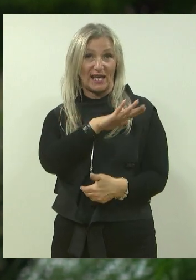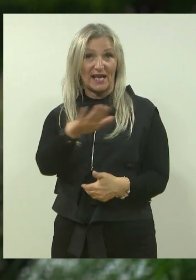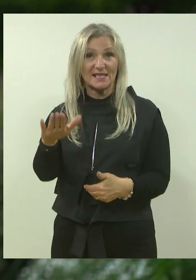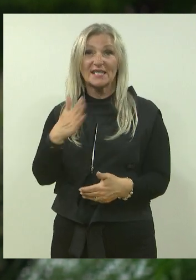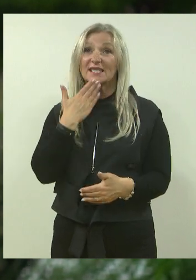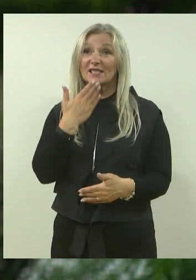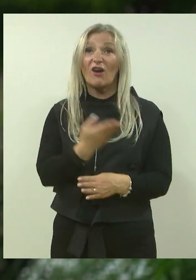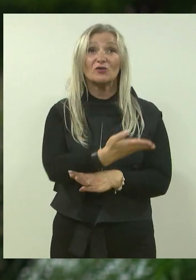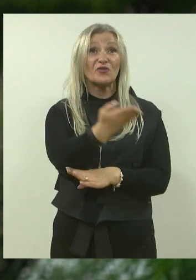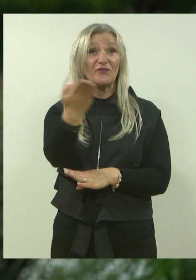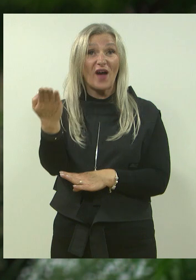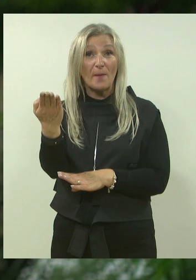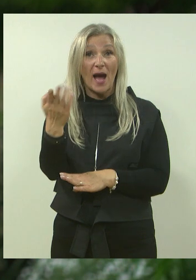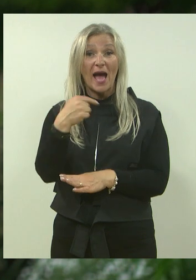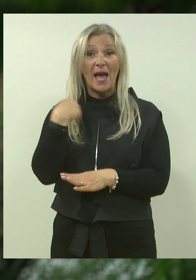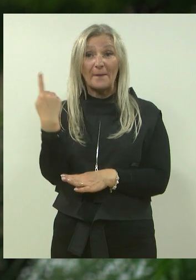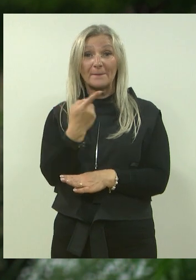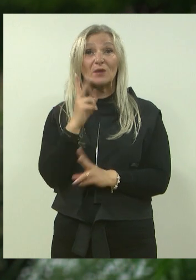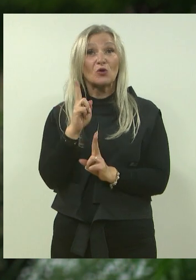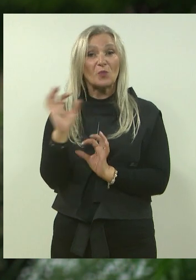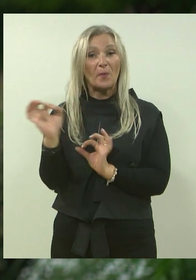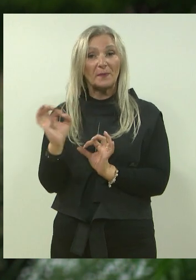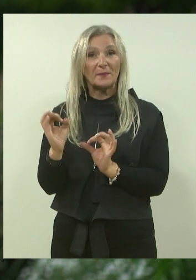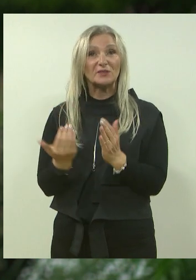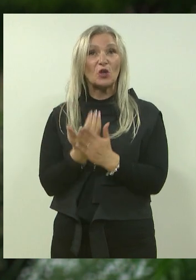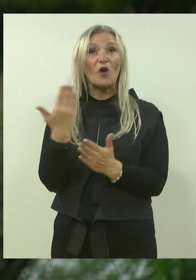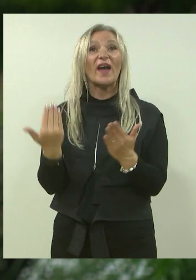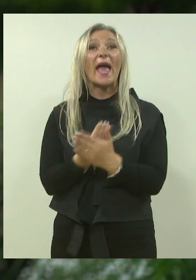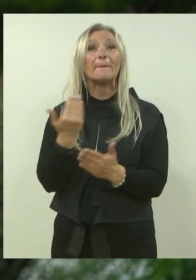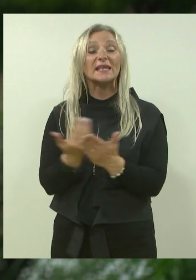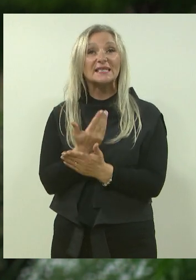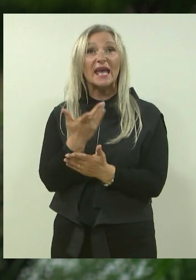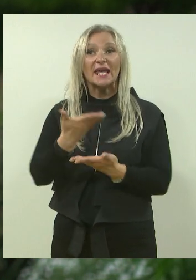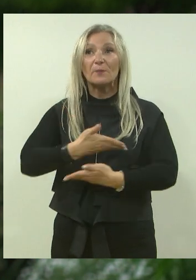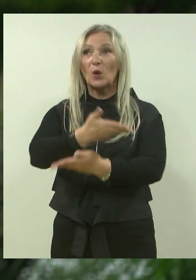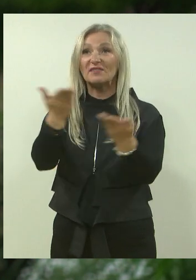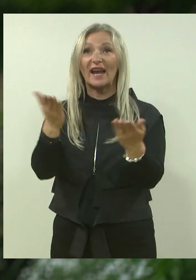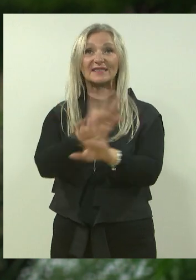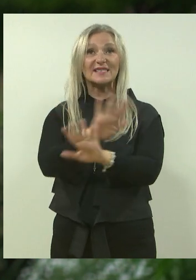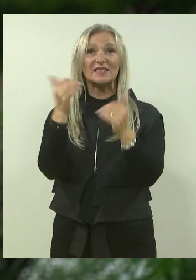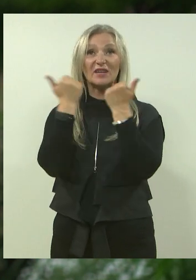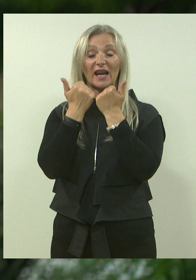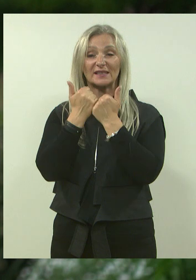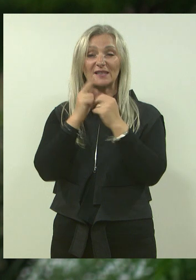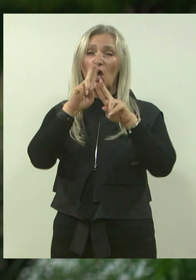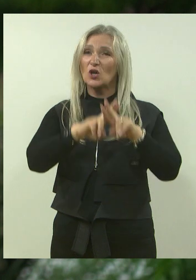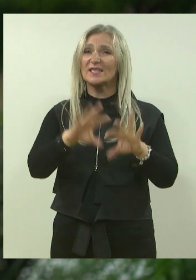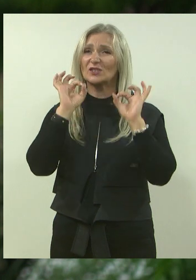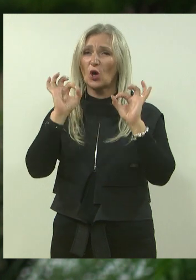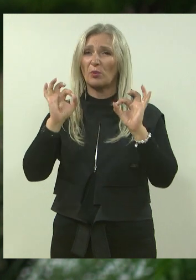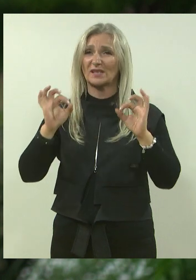vama i mi možemo pripremati naše emisije, priloge i to dijeliti sa svim našim gledateljima. Ostanite nam dobro, zdravo i